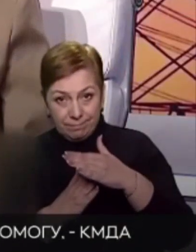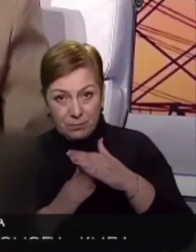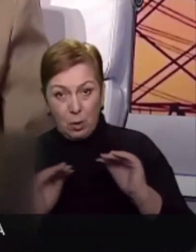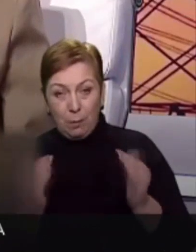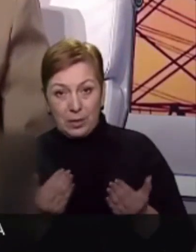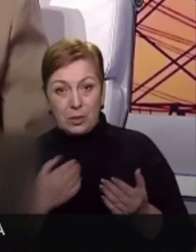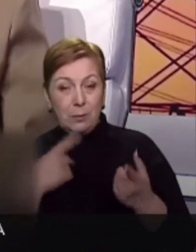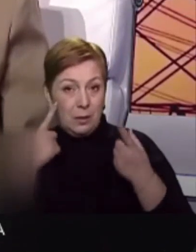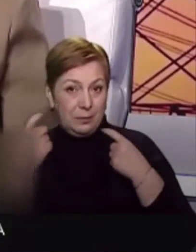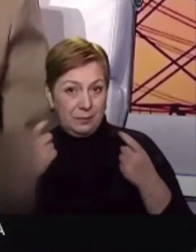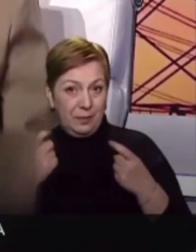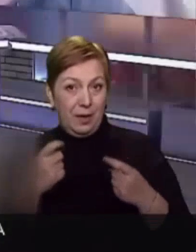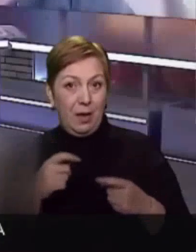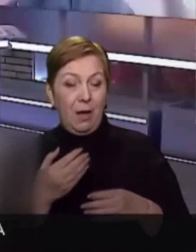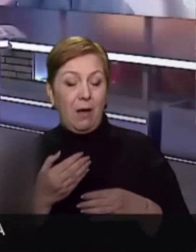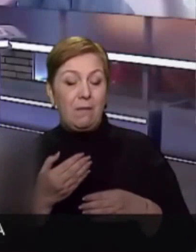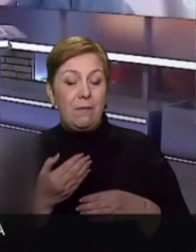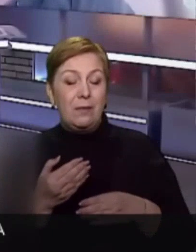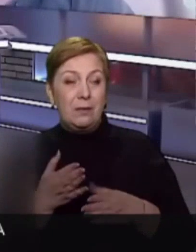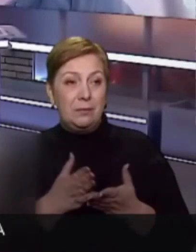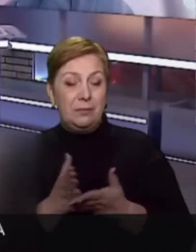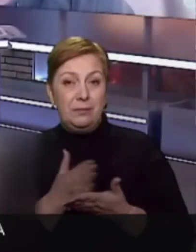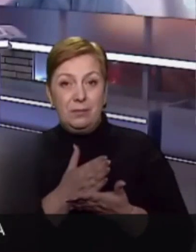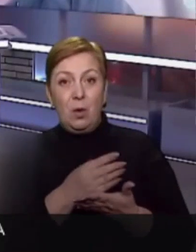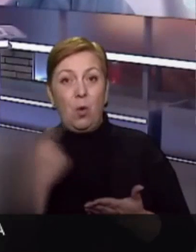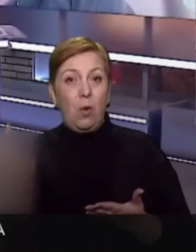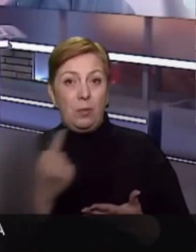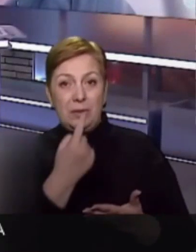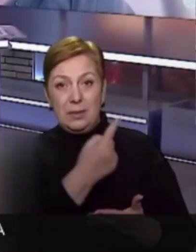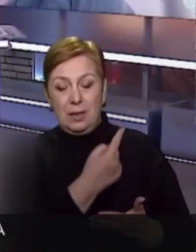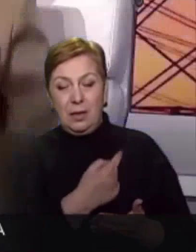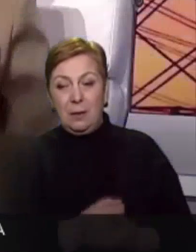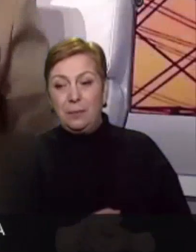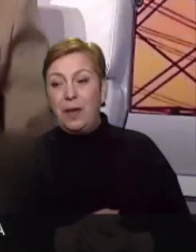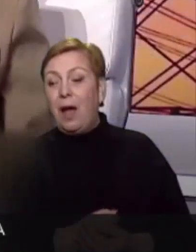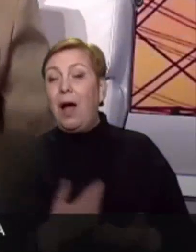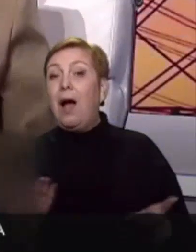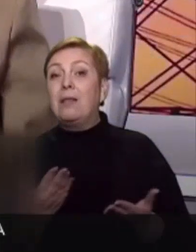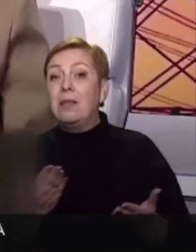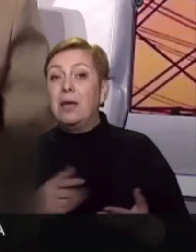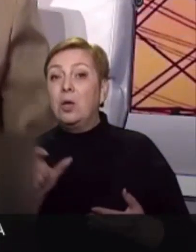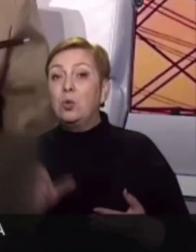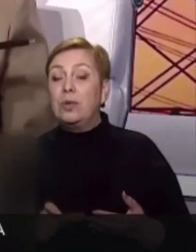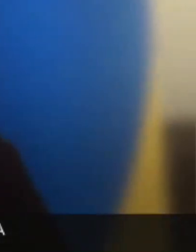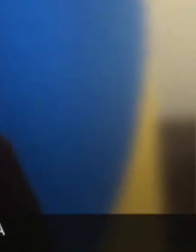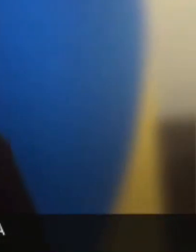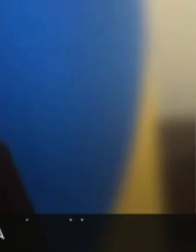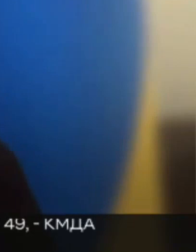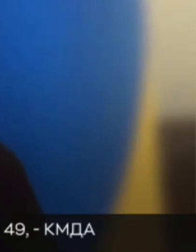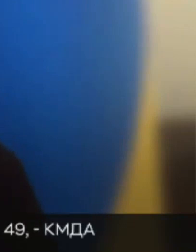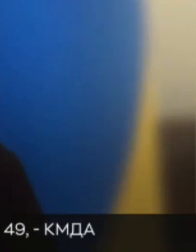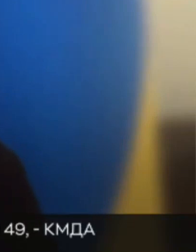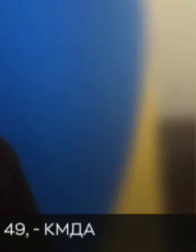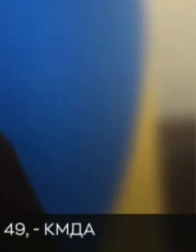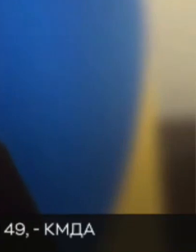до пропагандистських прийомів. А от радник керівника Офісу президента Михайло Подоляк, коментуючи петицію, заявив, телемарафон – це